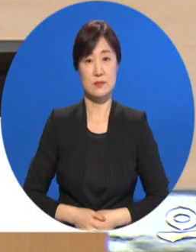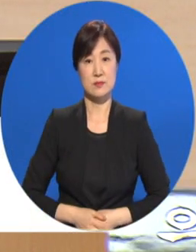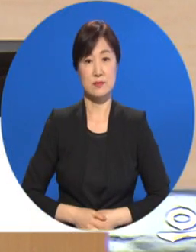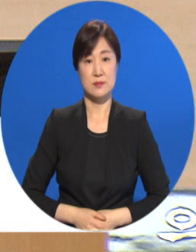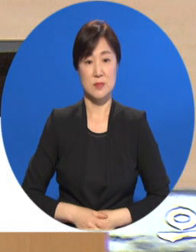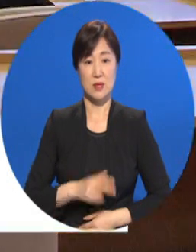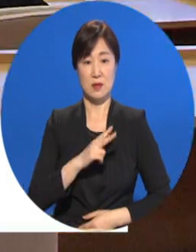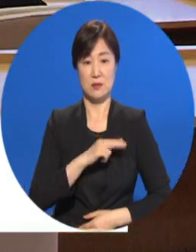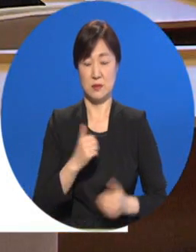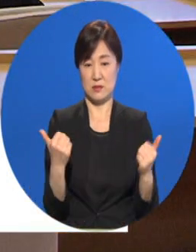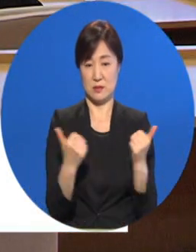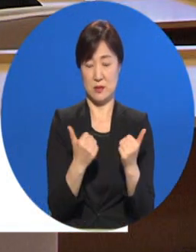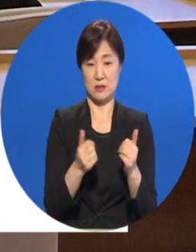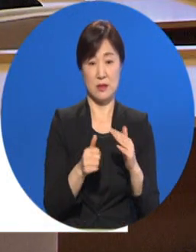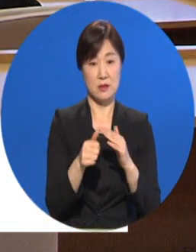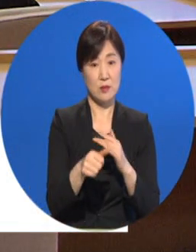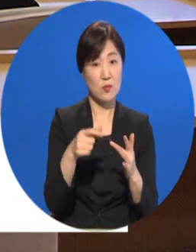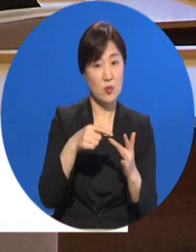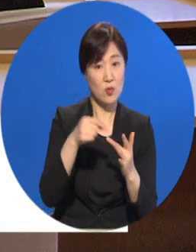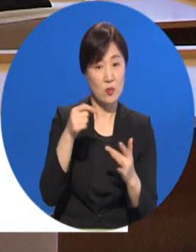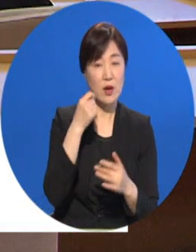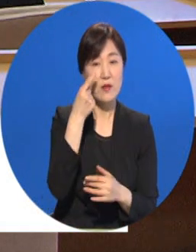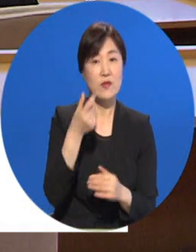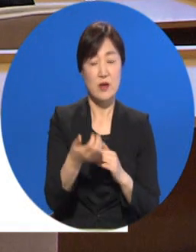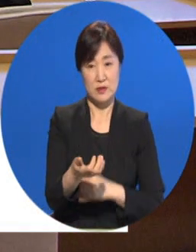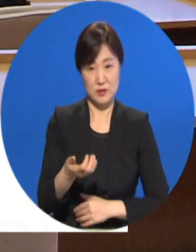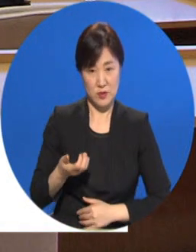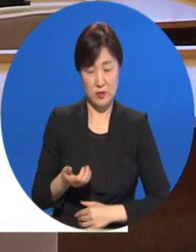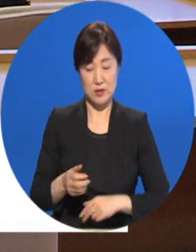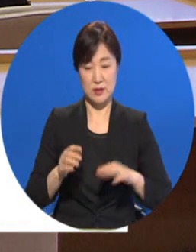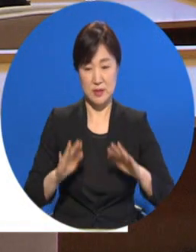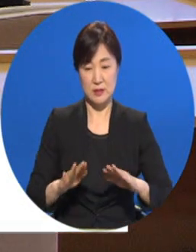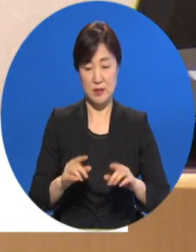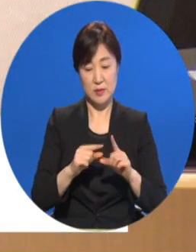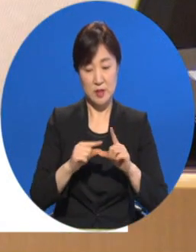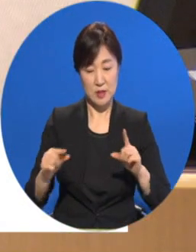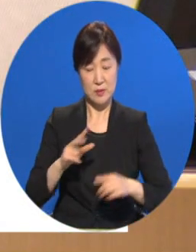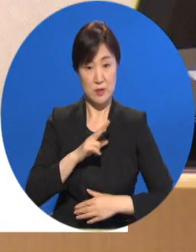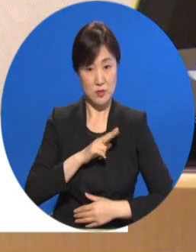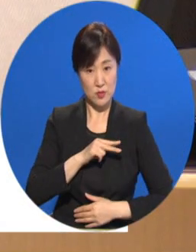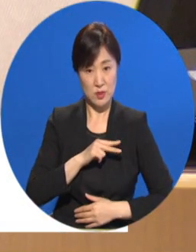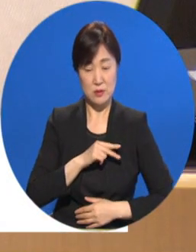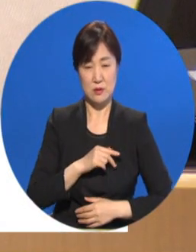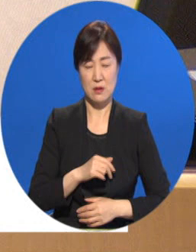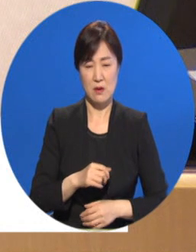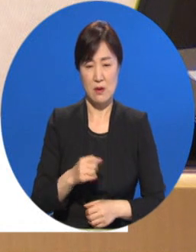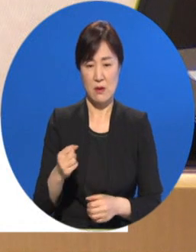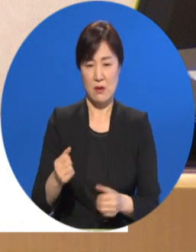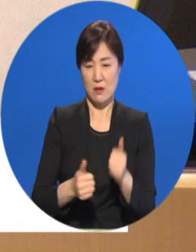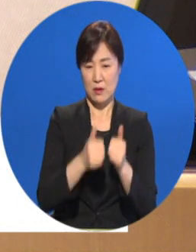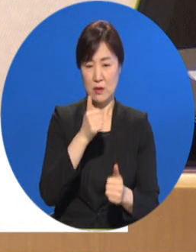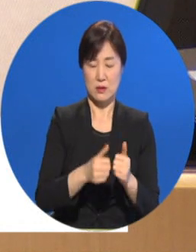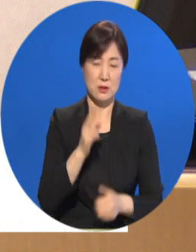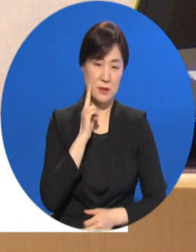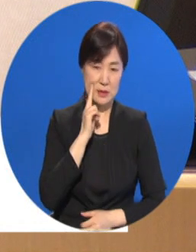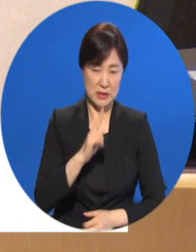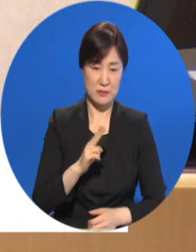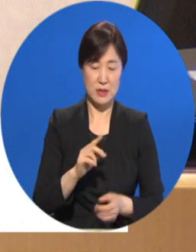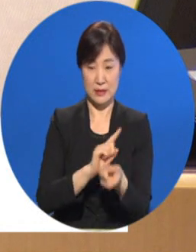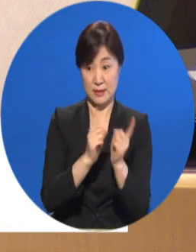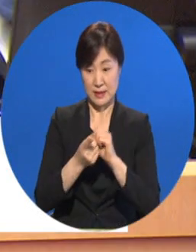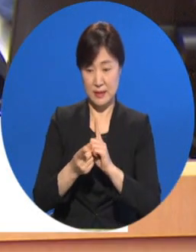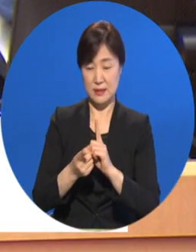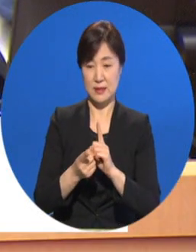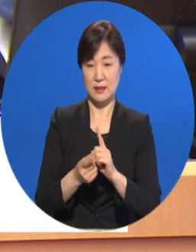의장단 선거가 한 달이 앞으로 다가온 가운데 최근 일부 민주당 소속 의원들을 중심으로 과도한 경쟁을 줄이기 위해 본선에